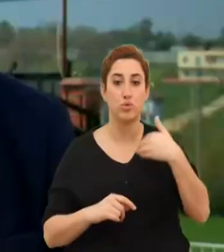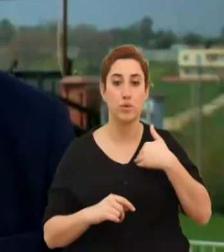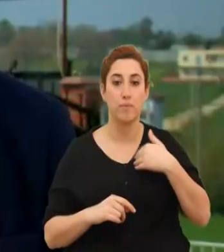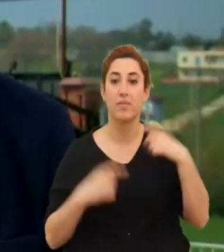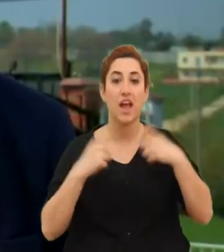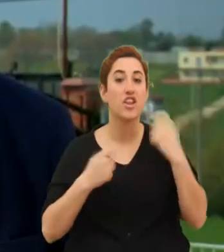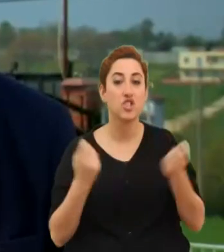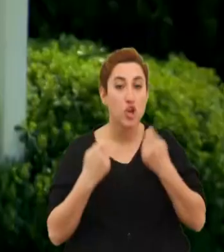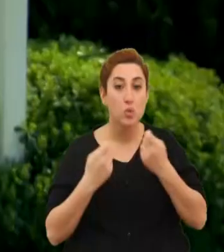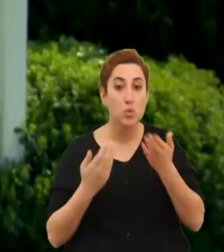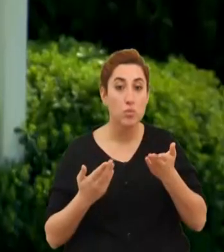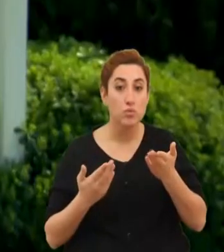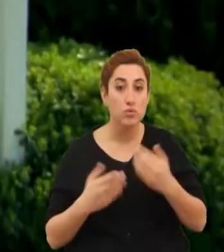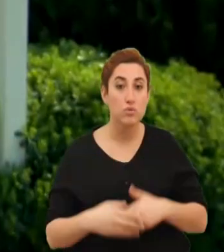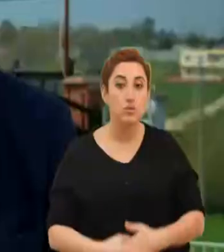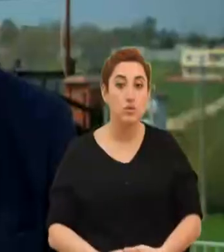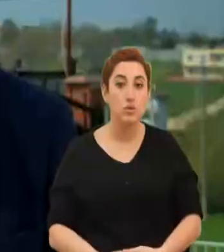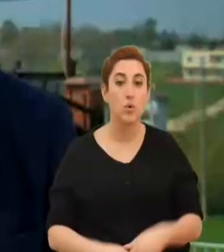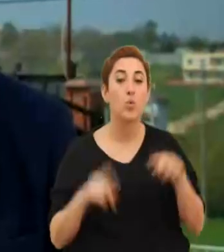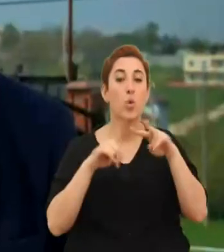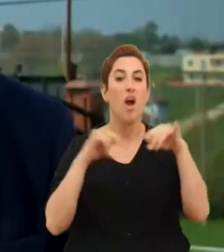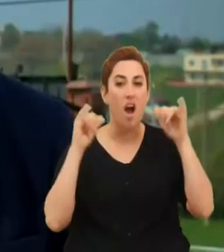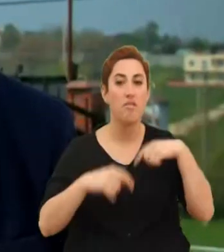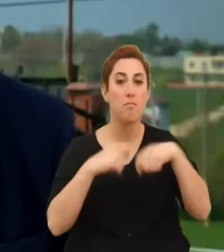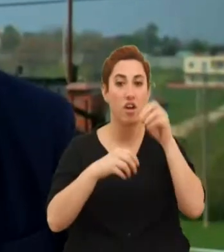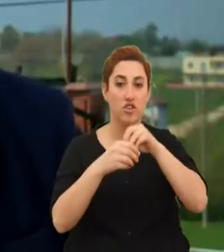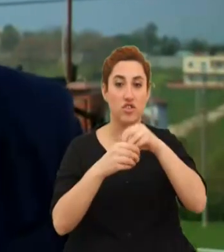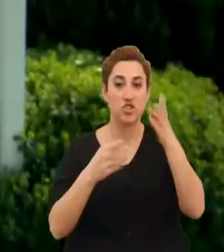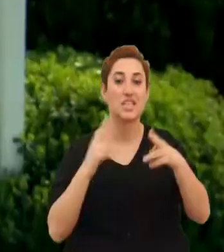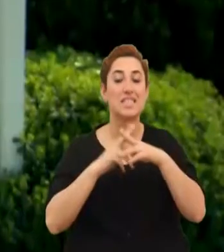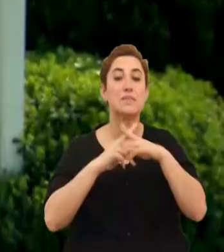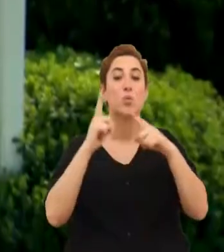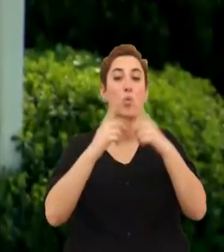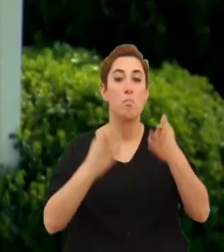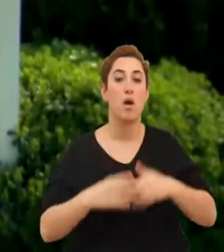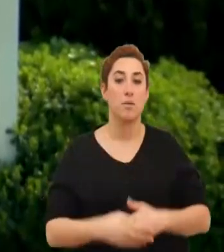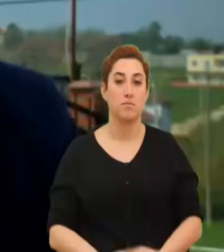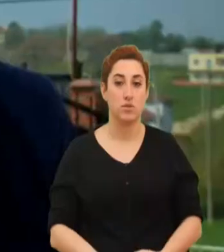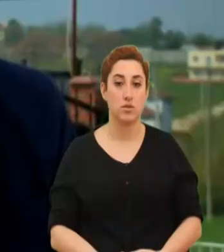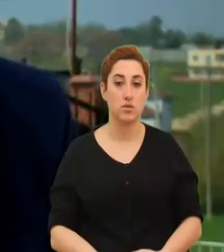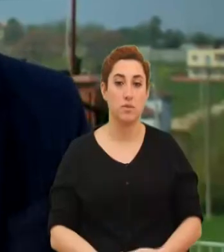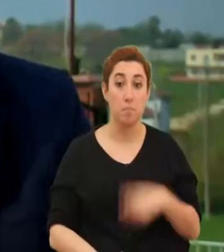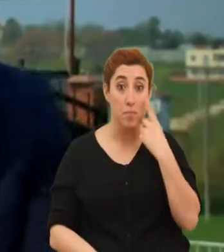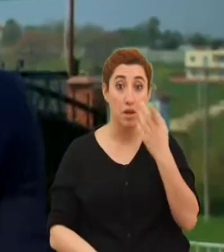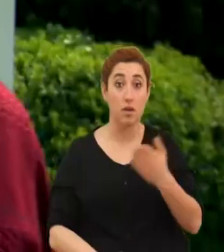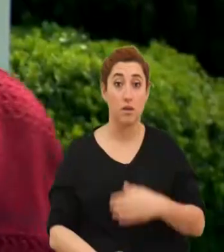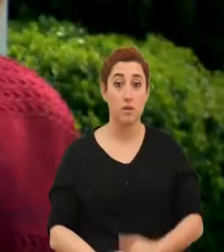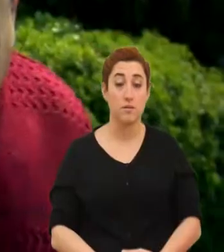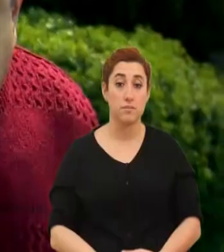buldum. Nerede çalışıyormuş? Nurhan'la aynı bankada. İsmi Tuğba'ymış.